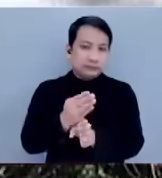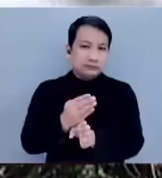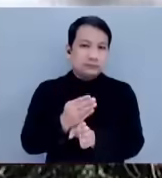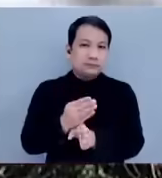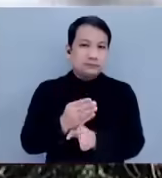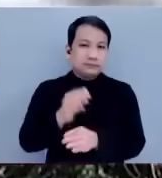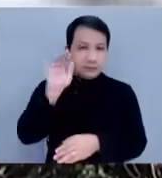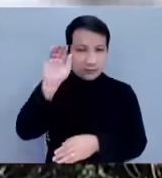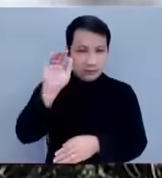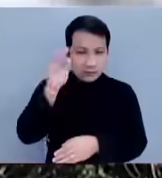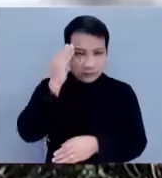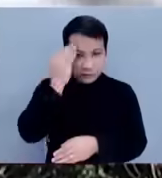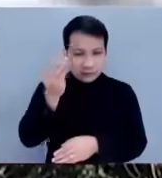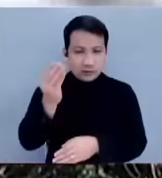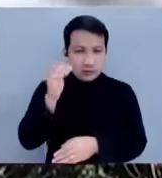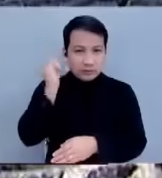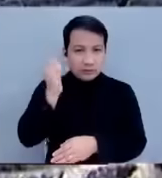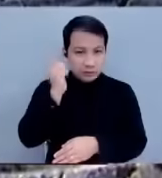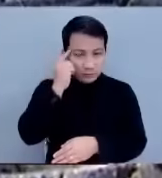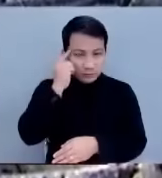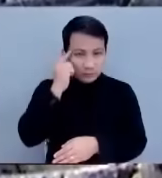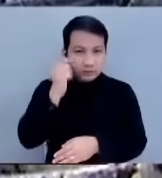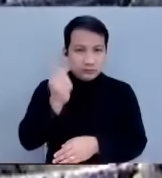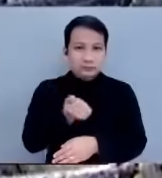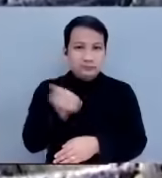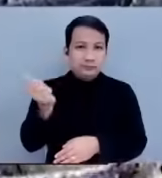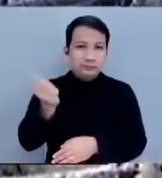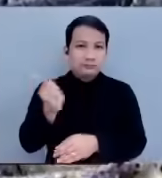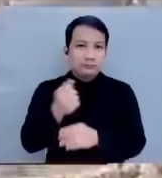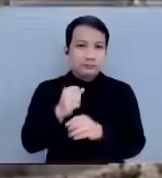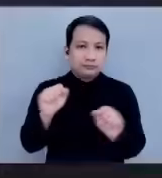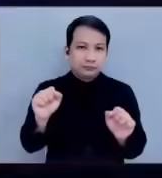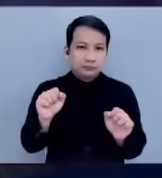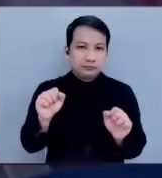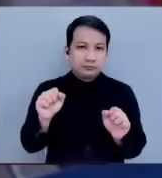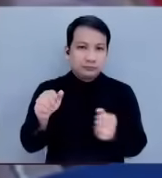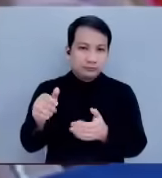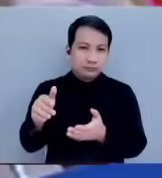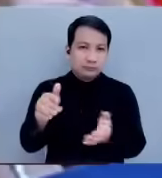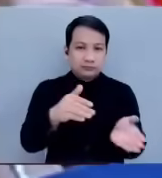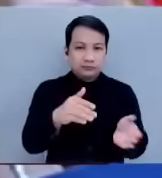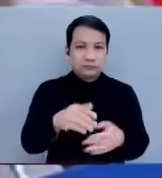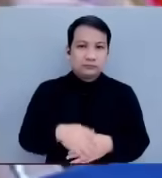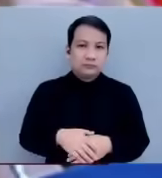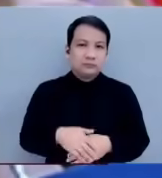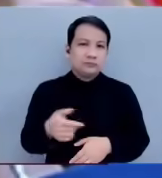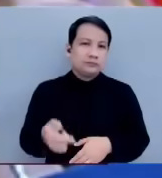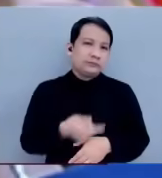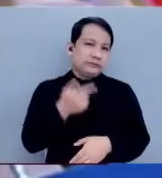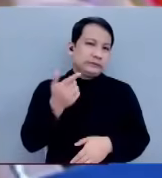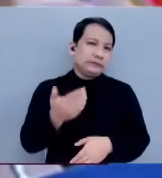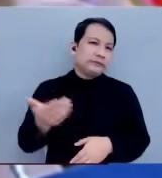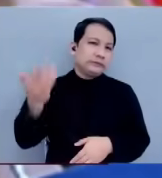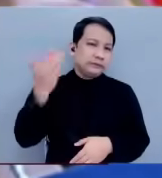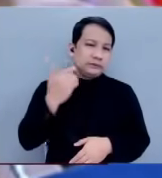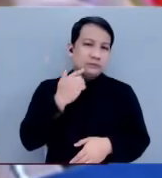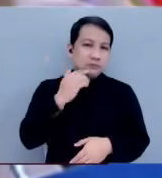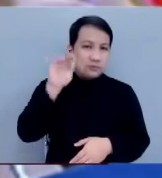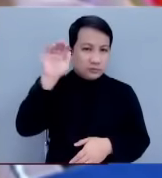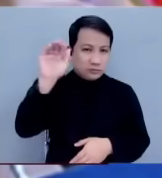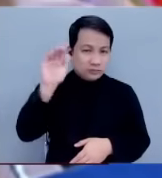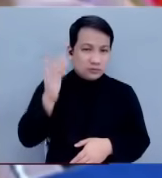ng provincial government ng alternatibo at mas ligtas na kalsada. Matagal na yan. Mm. Panawagan na yan ng dating